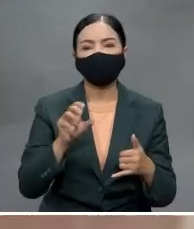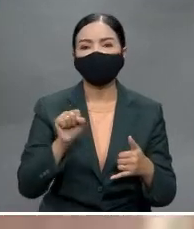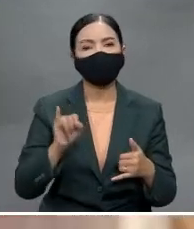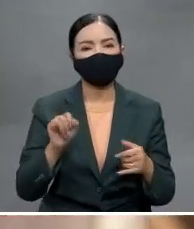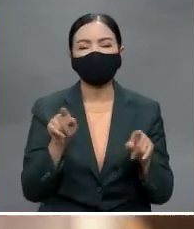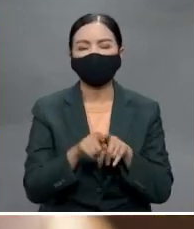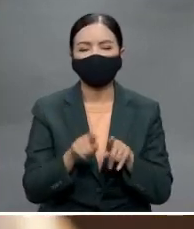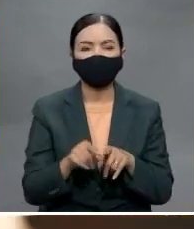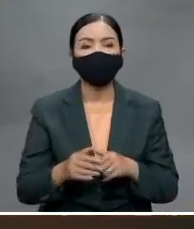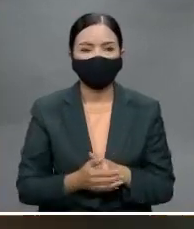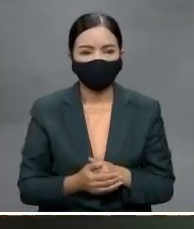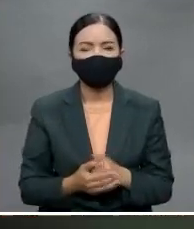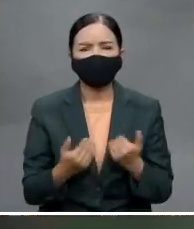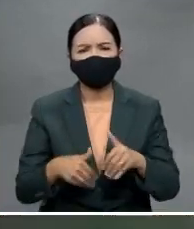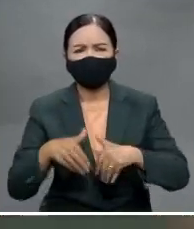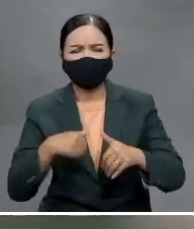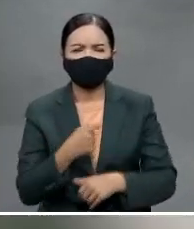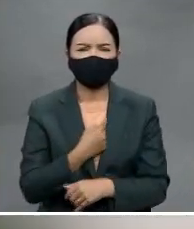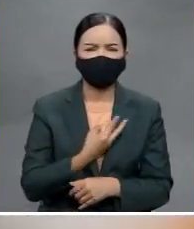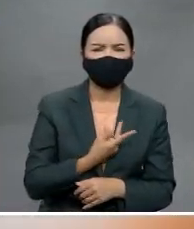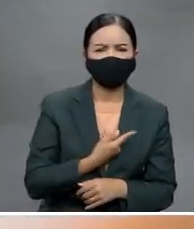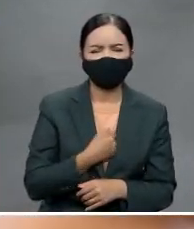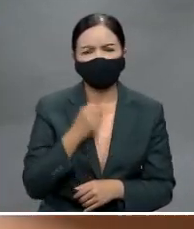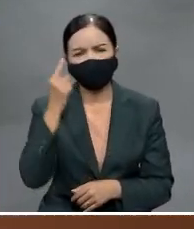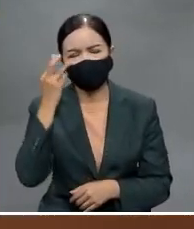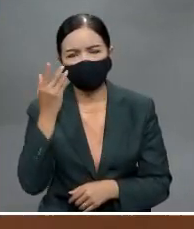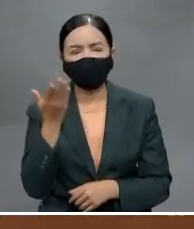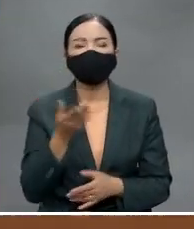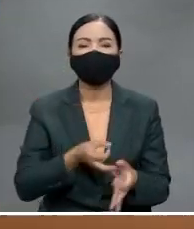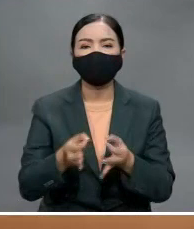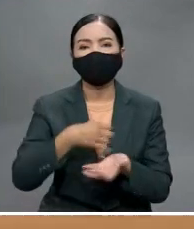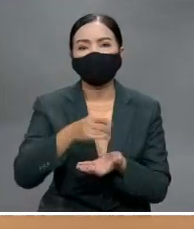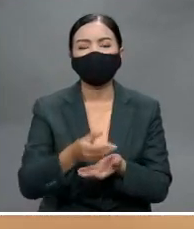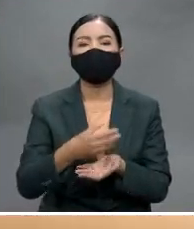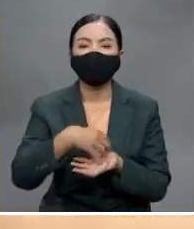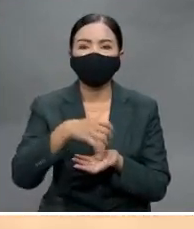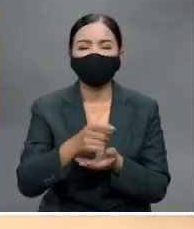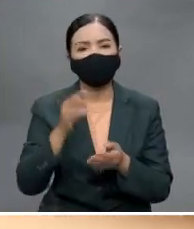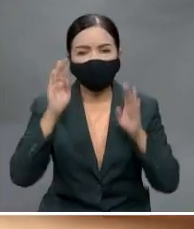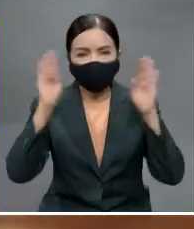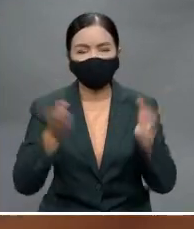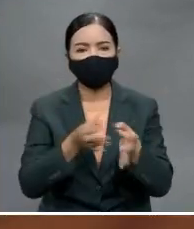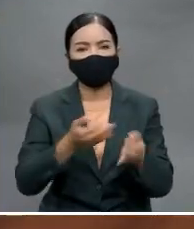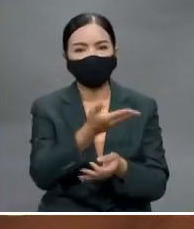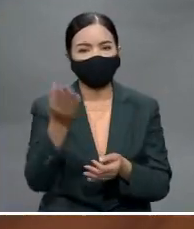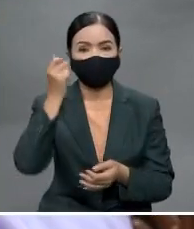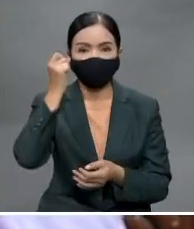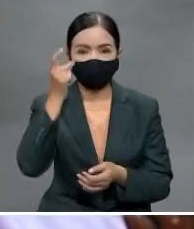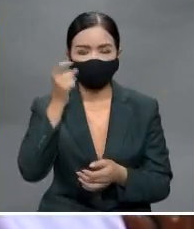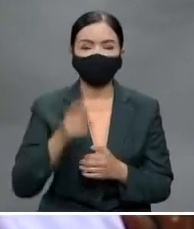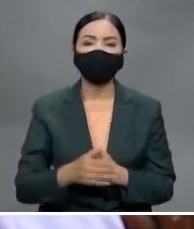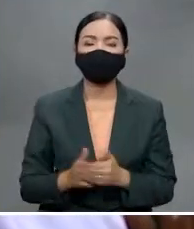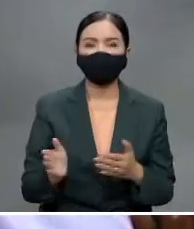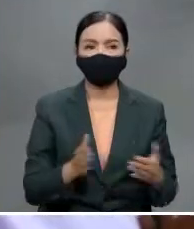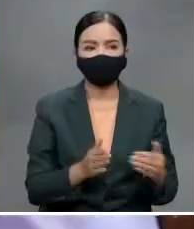คะก็เป็นเรื่องที่ประชาชนเองก็เกิดความกังวลใจและครั้งนี้ก็ต้องมีการชี้แจงและก็ให้ข้อมูลกันต่อไปนะคะส่วนทางด้านโฆษกประจำสำนักนายก